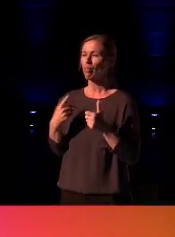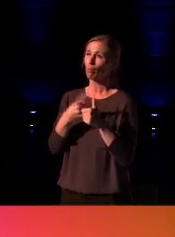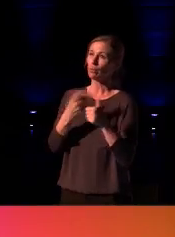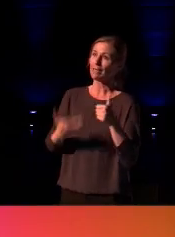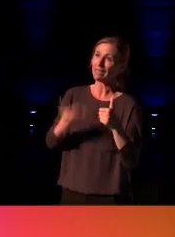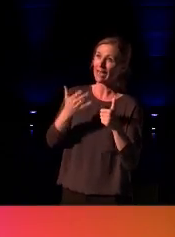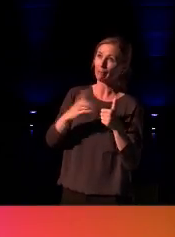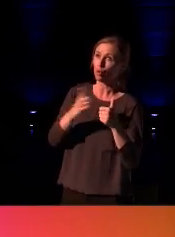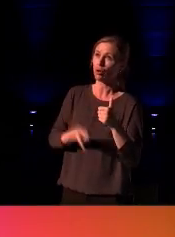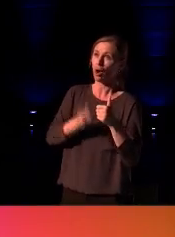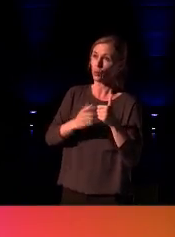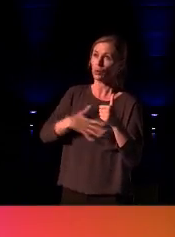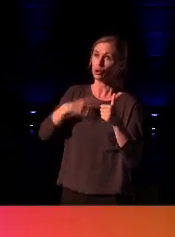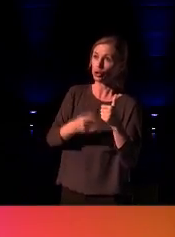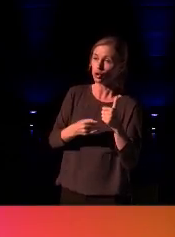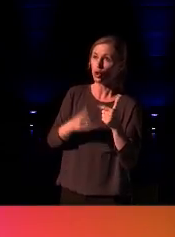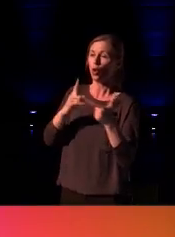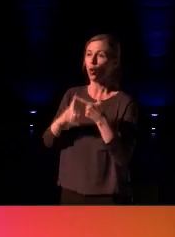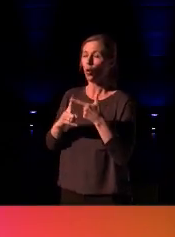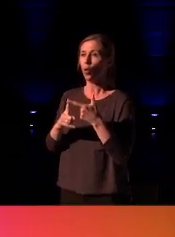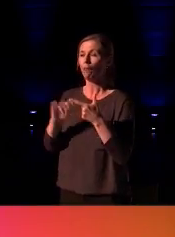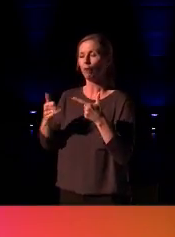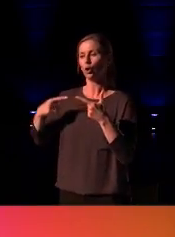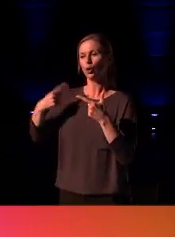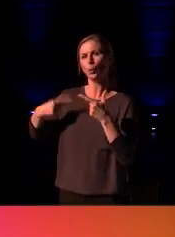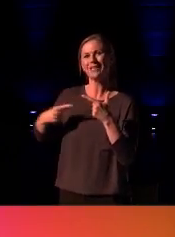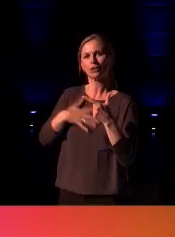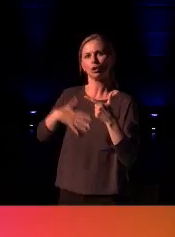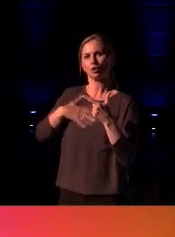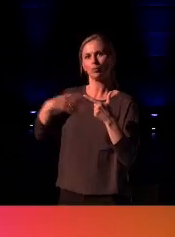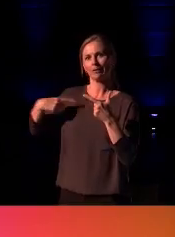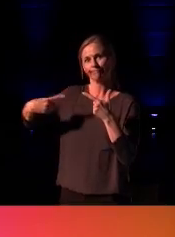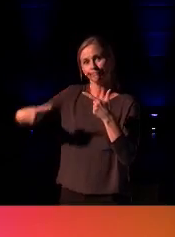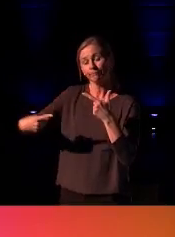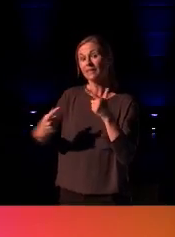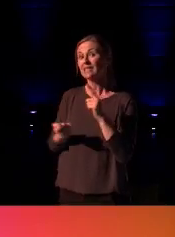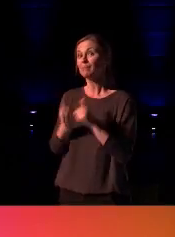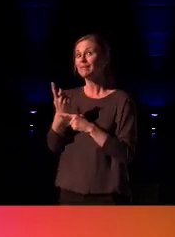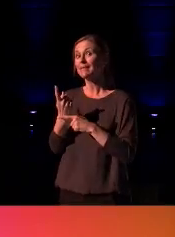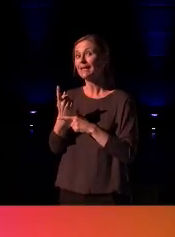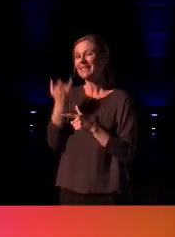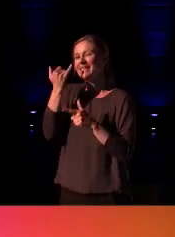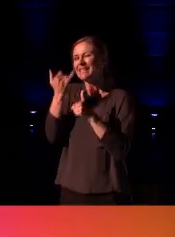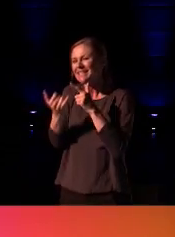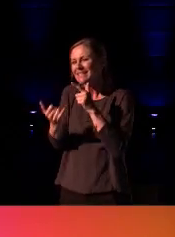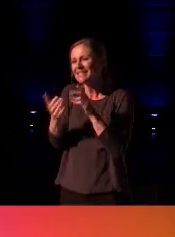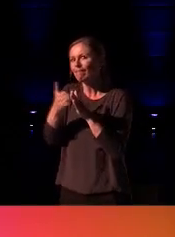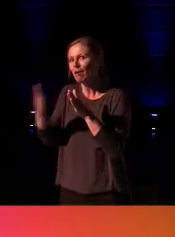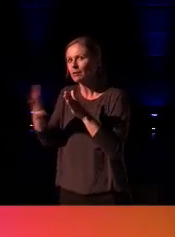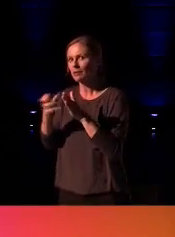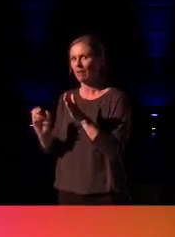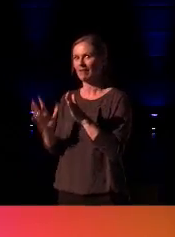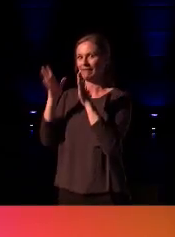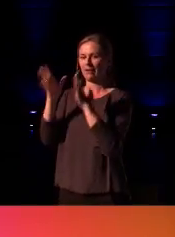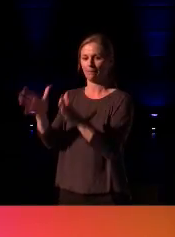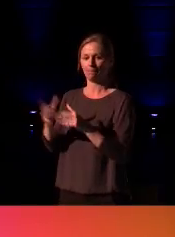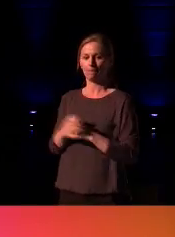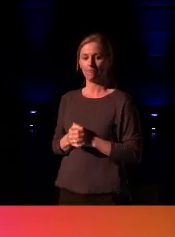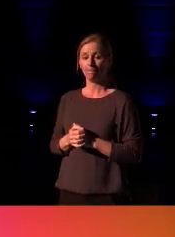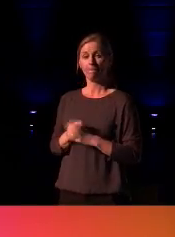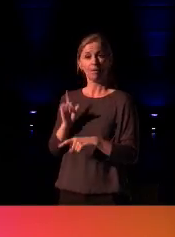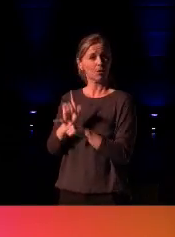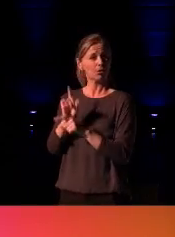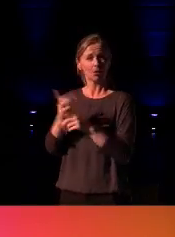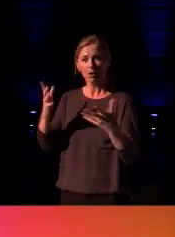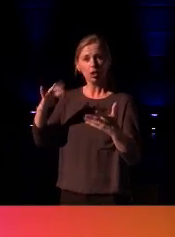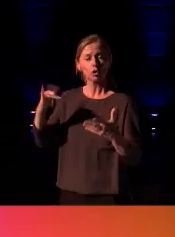både hjelp når de blir akuttsyke og for sine kroniske sykdommer, og særlig den aller siste fasen av livet. Og dette